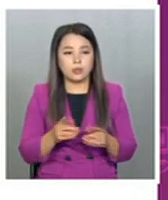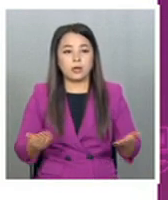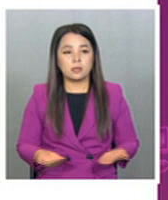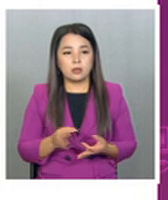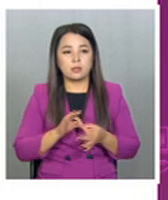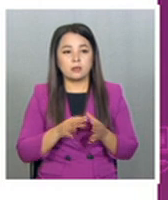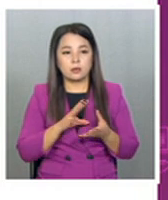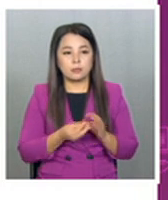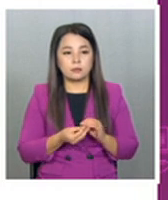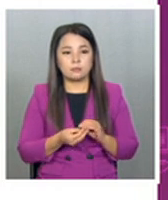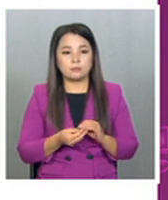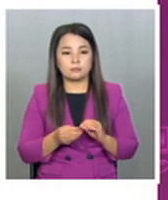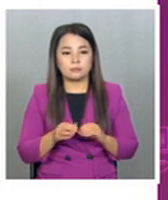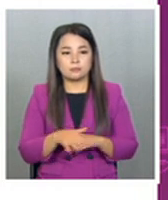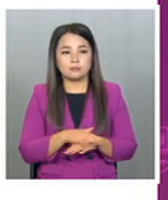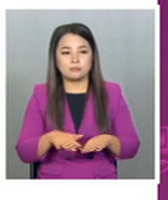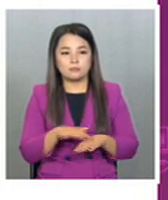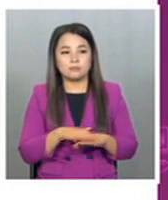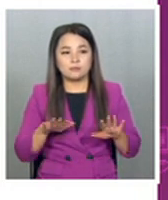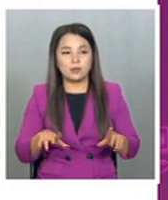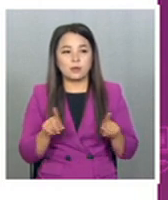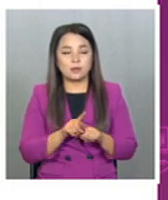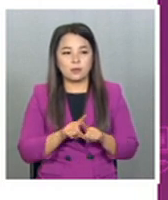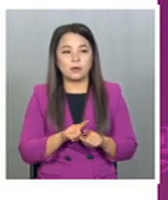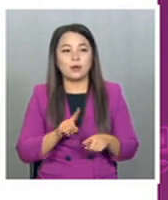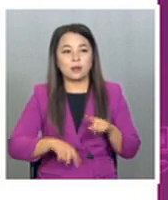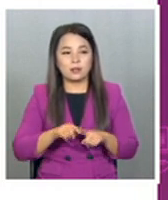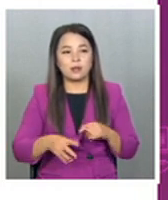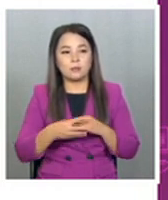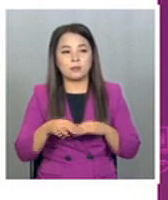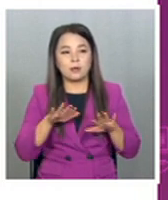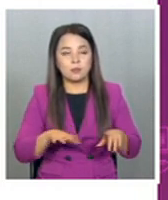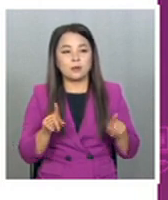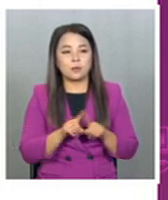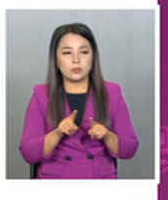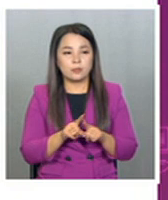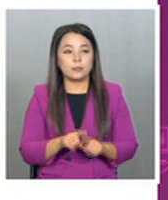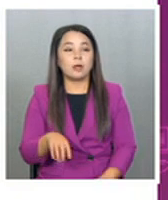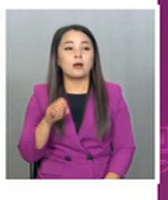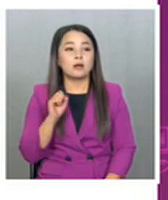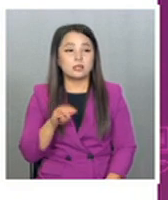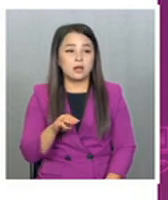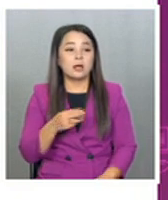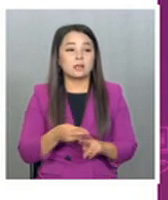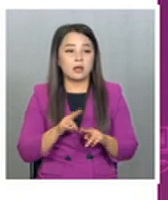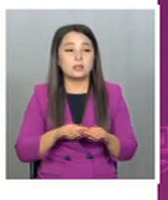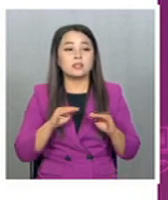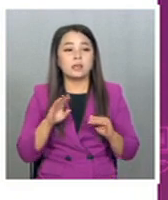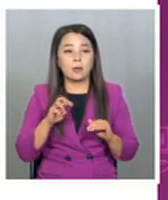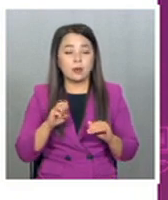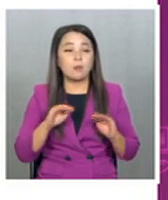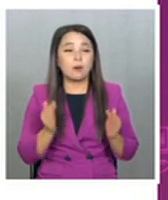А. Ангара, Аталанка, родные места для Распутина. Т. Тема малой